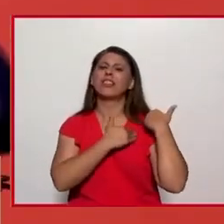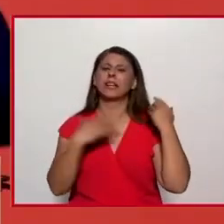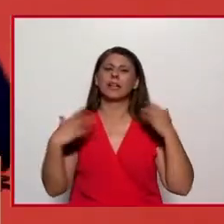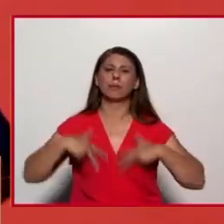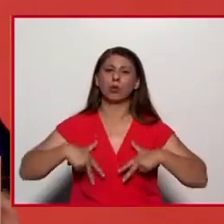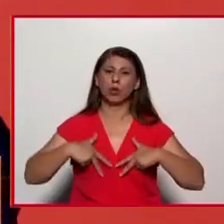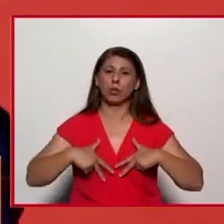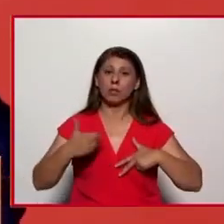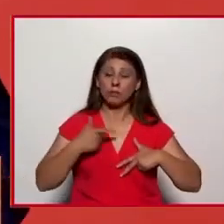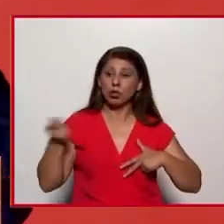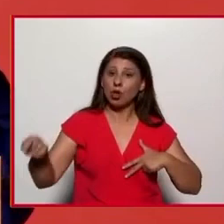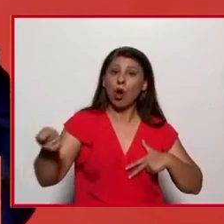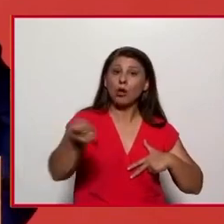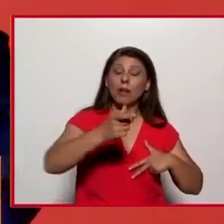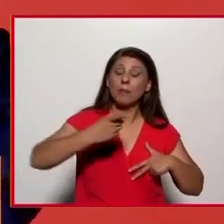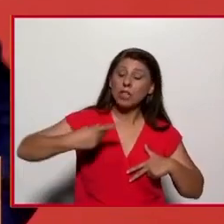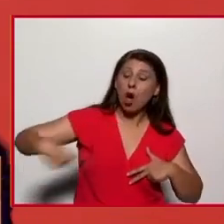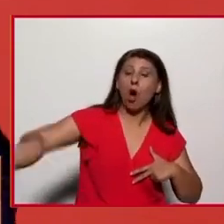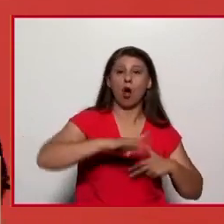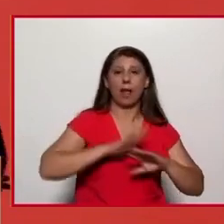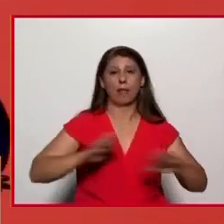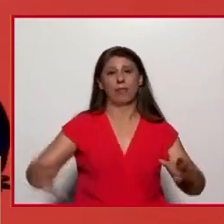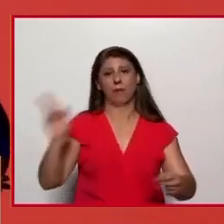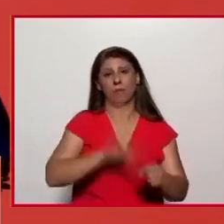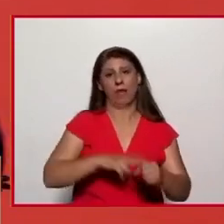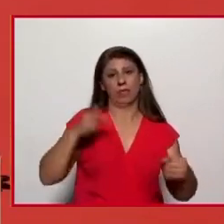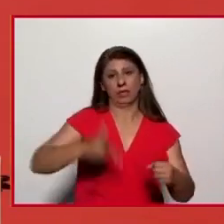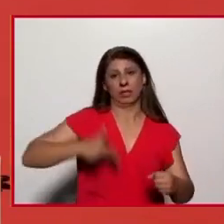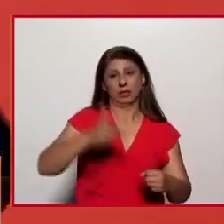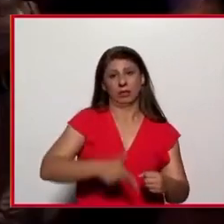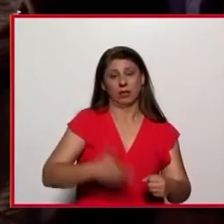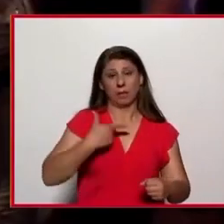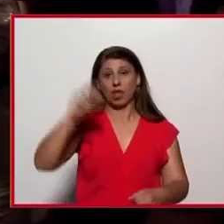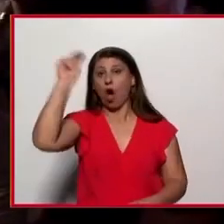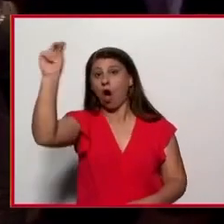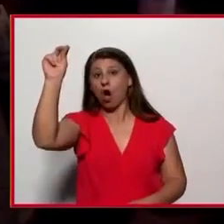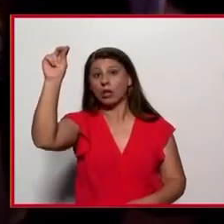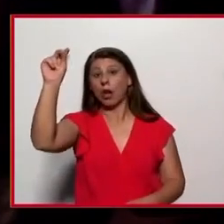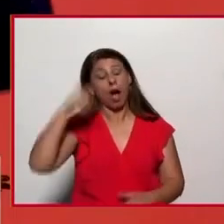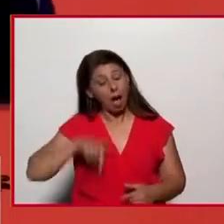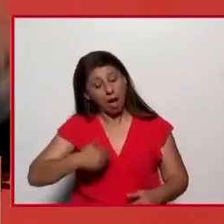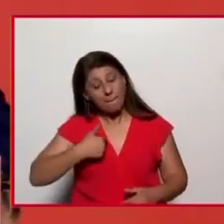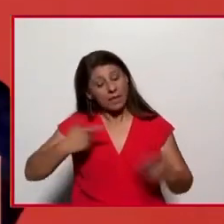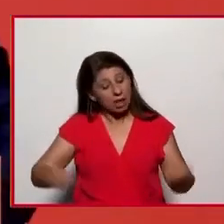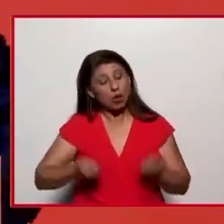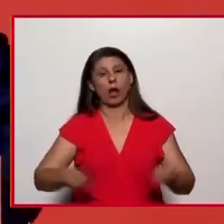χρωστάμε σε όλα αυτά τα παιδιά που χάσαμε. Δώσαμε όρκο και θα το κάνουμε πράξη.